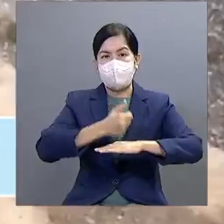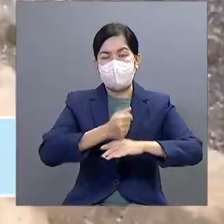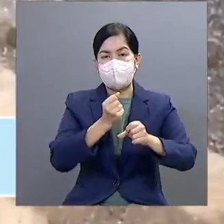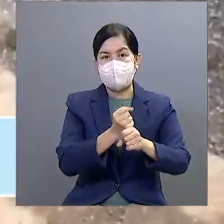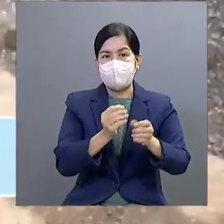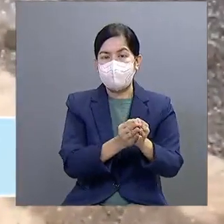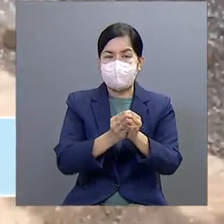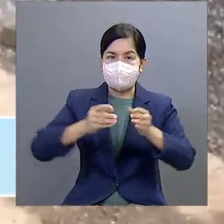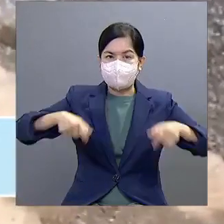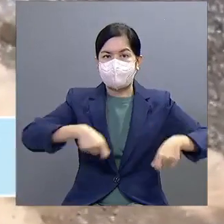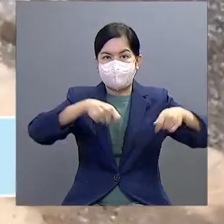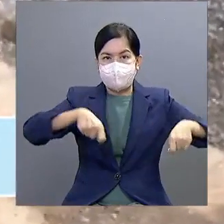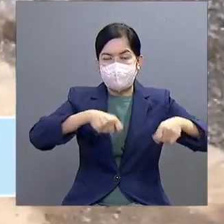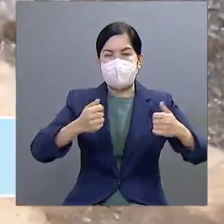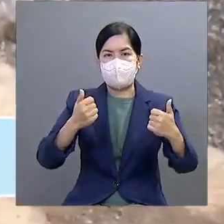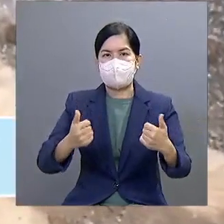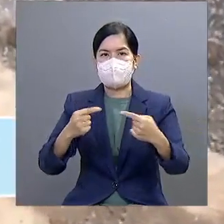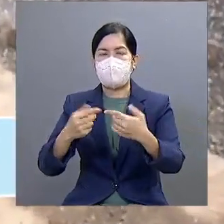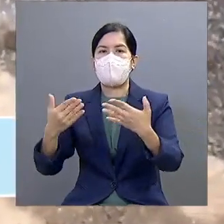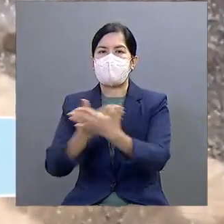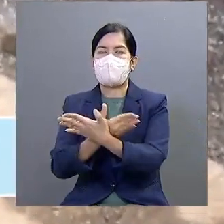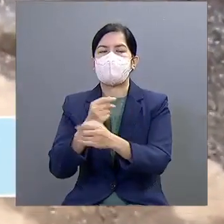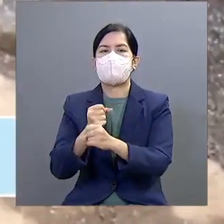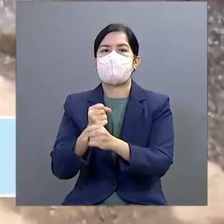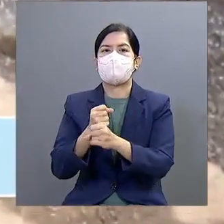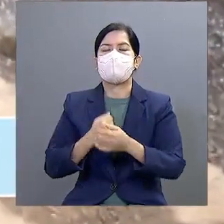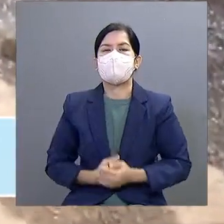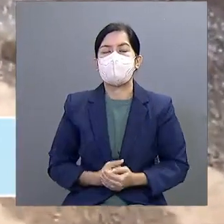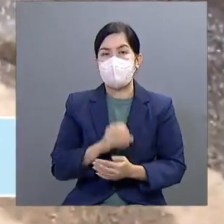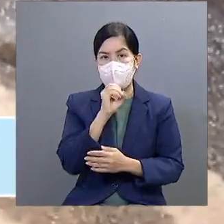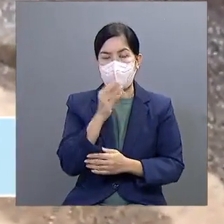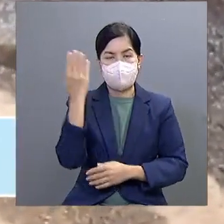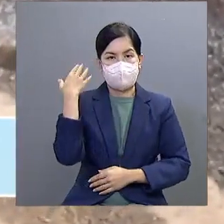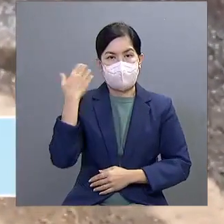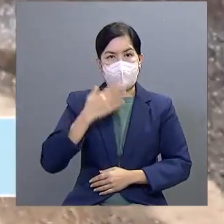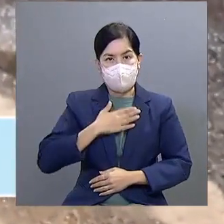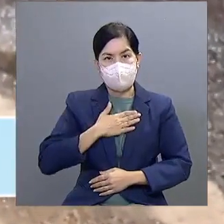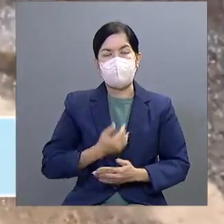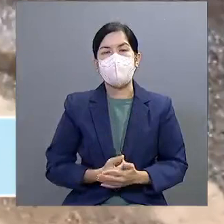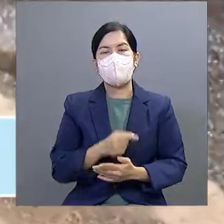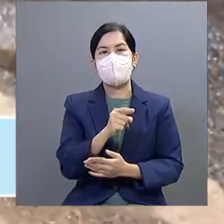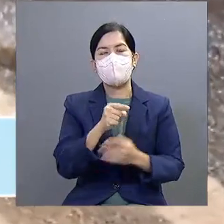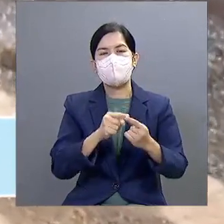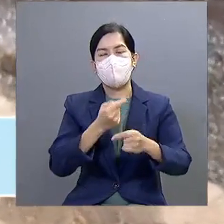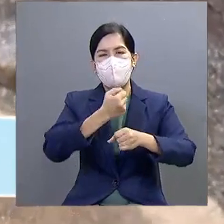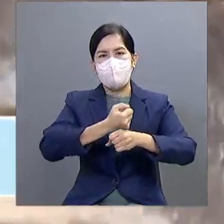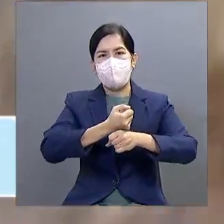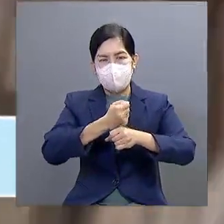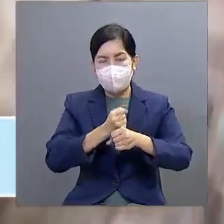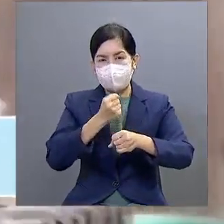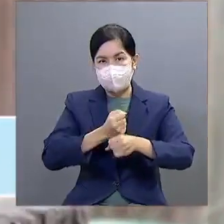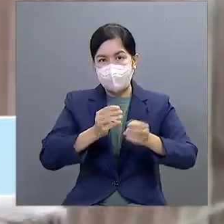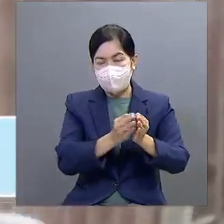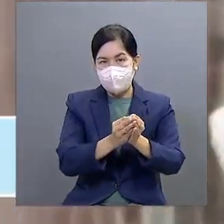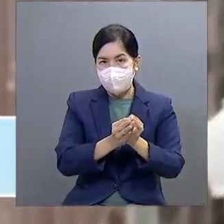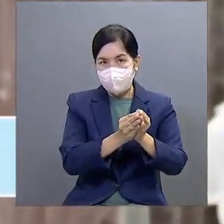คุณชวนเนี่ยบอกว่าสมัยเป็นพ่อครัวเขาก็มีความเชี่ยวชาญเรื่องการใช้มีดอยู่แล้วใช้มีดเป็นอุปกรณ์หลักในการทำอาหารซึ่งมีดส่วน